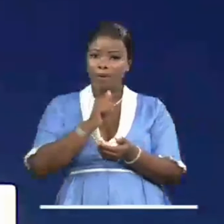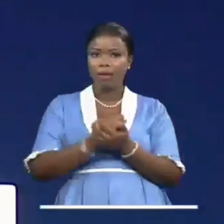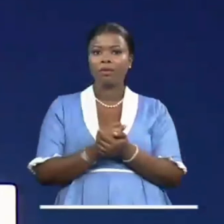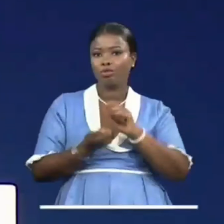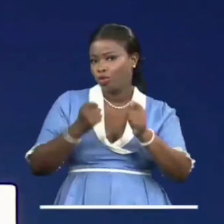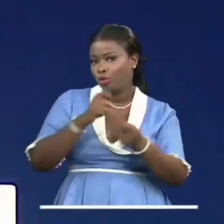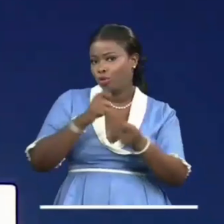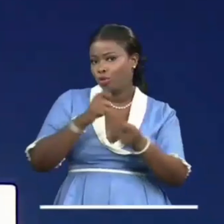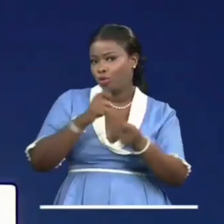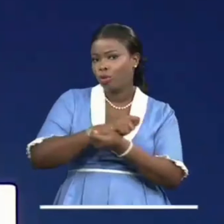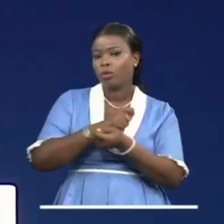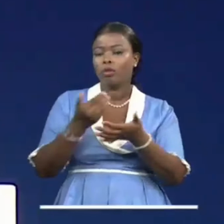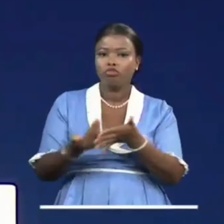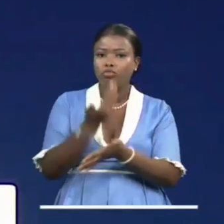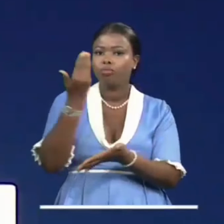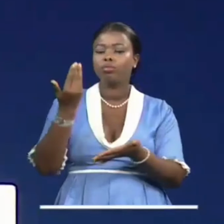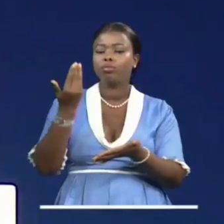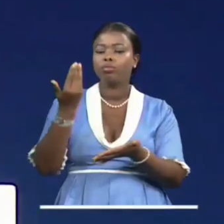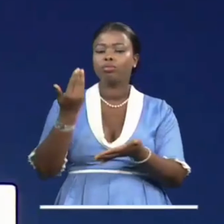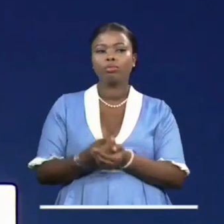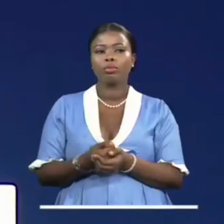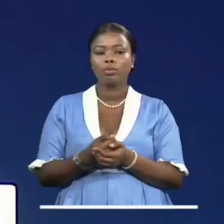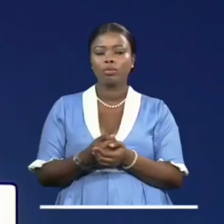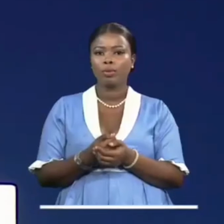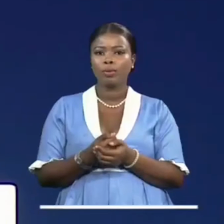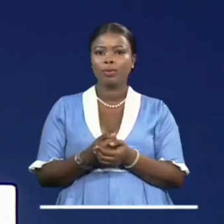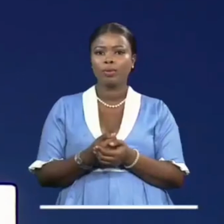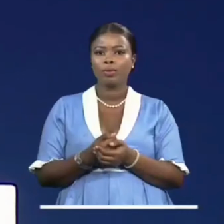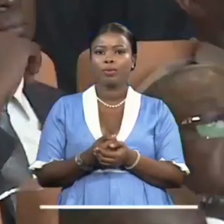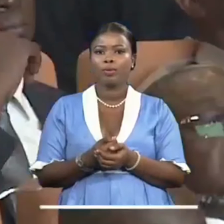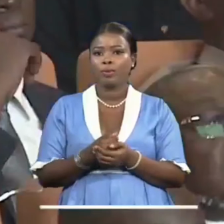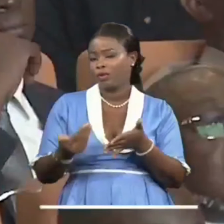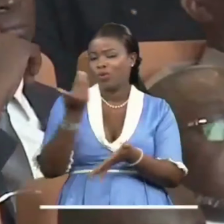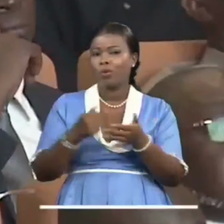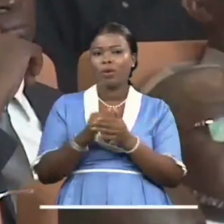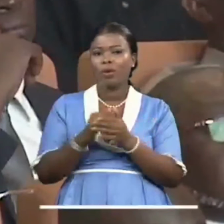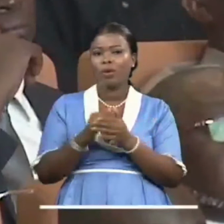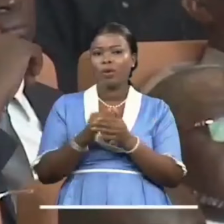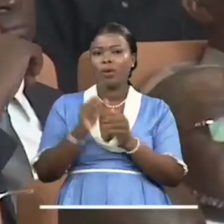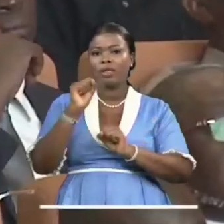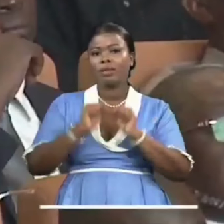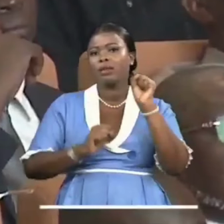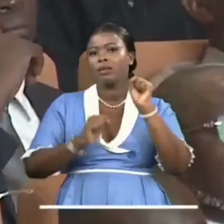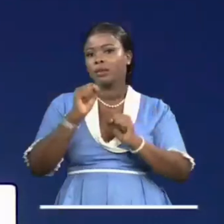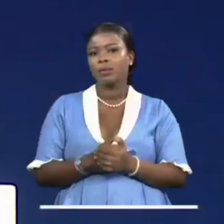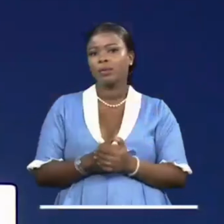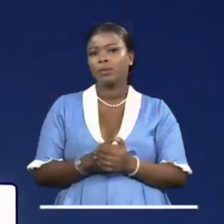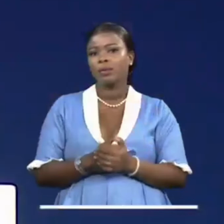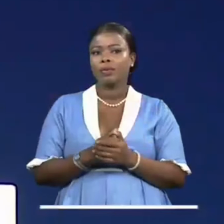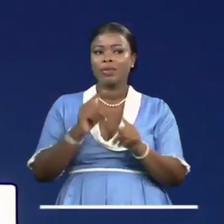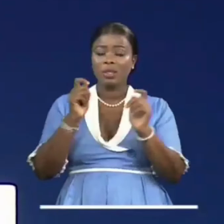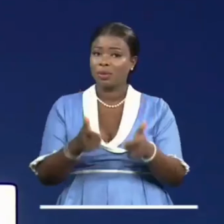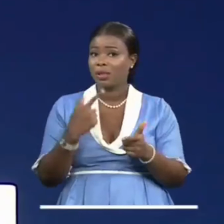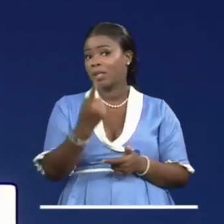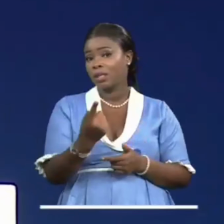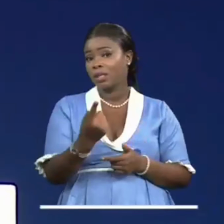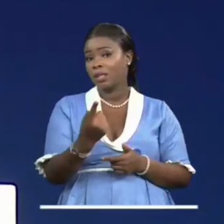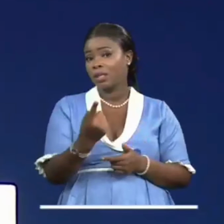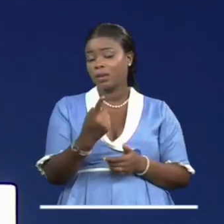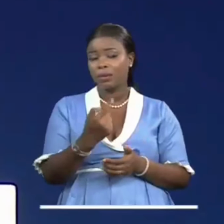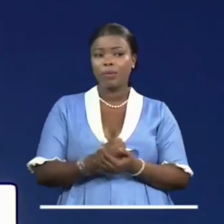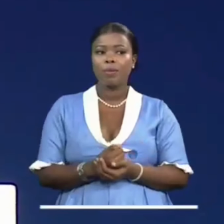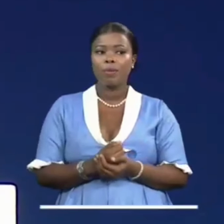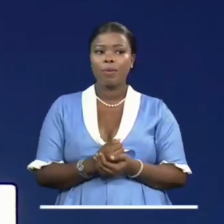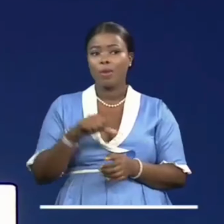vraiment c'est une innovation de c'est innovation de cette stratégie très rapidement je vous dis l'autre